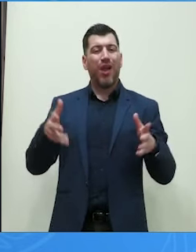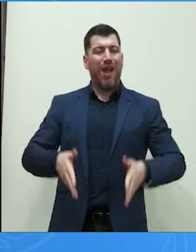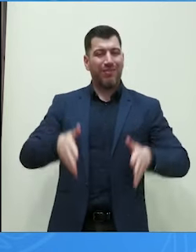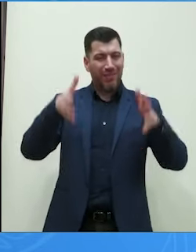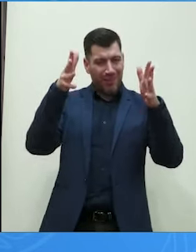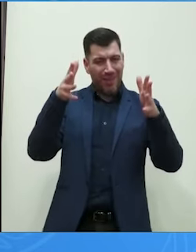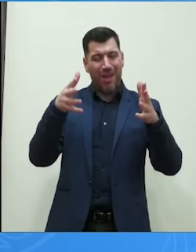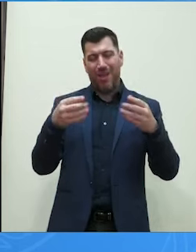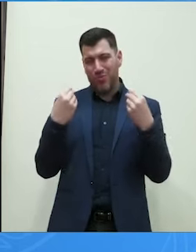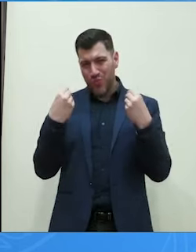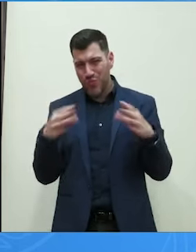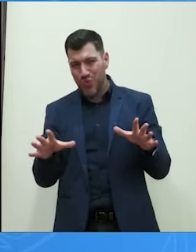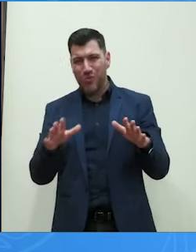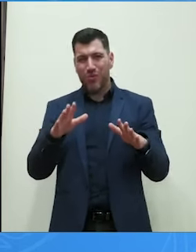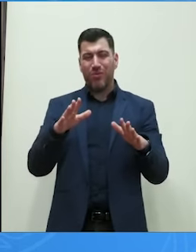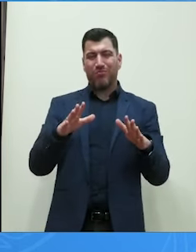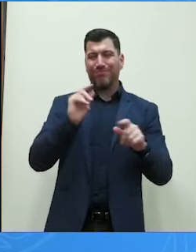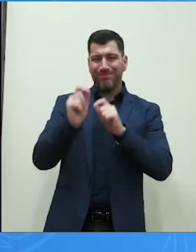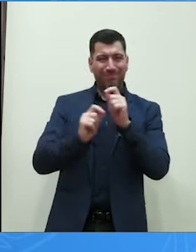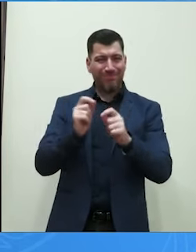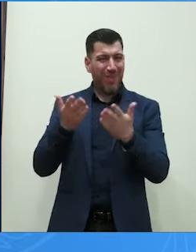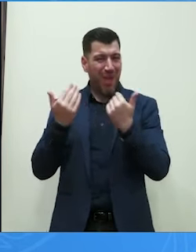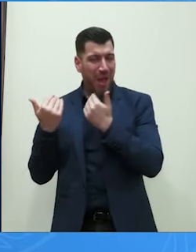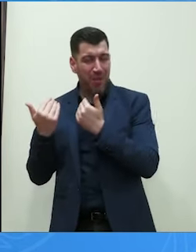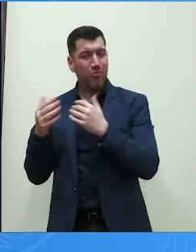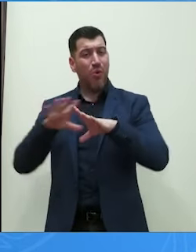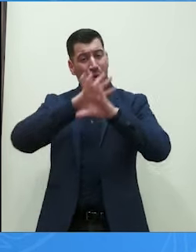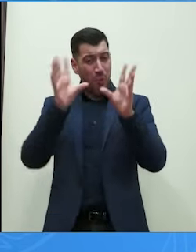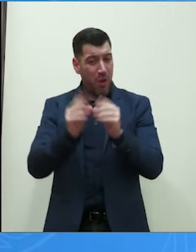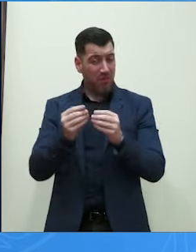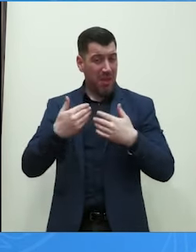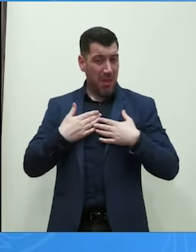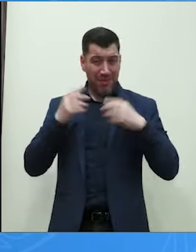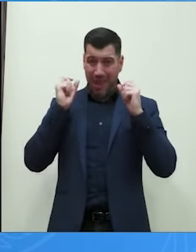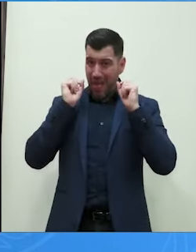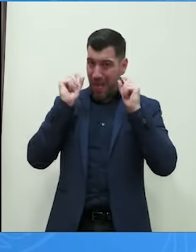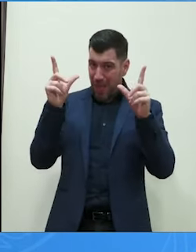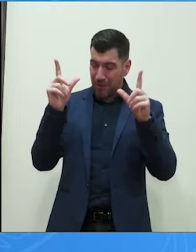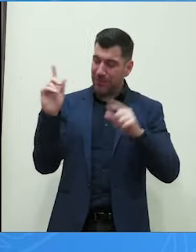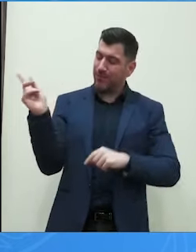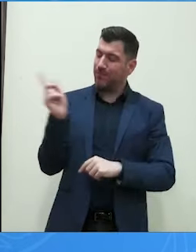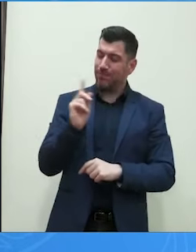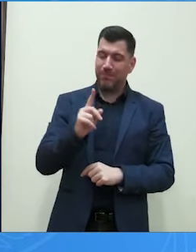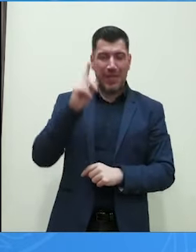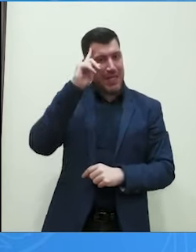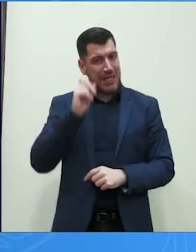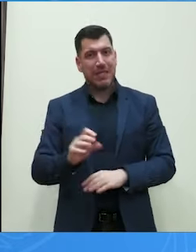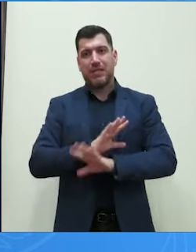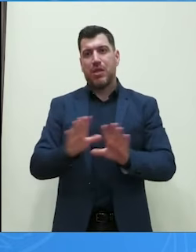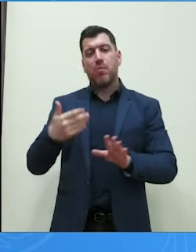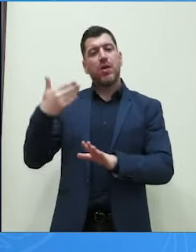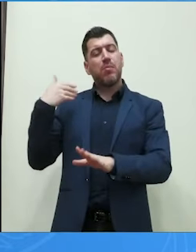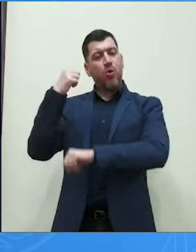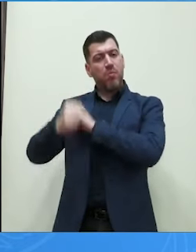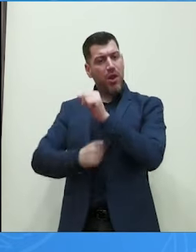δεν είναι έκπληξη και ο λόγος είναι ότι το έχουμε βάλει κατ' επανάληψη στην προηγούμενη θητεία του Δημοτικού Συμβουλίου και ακόμα πιο πριν τα προηγούμενα